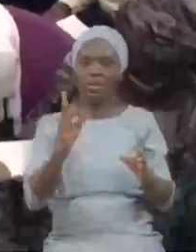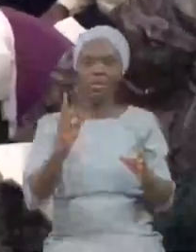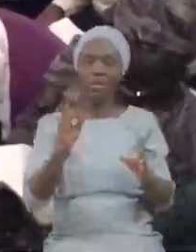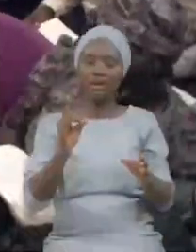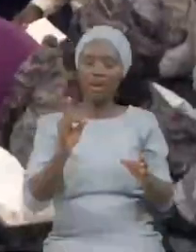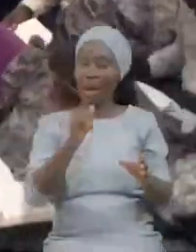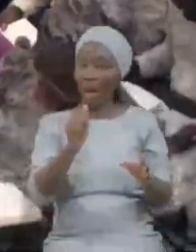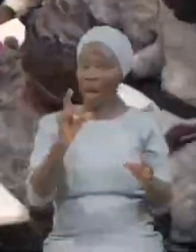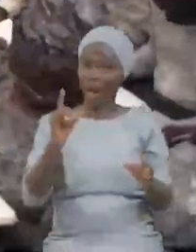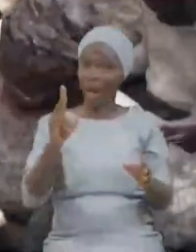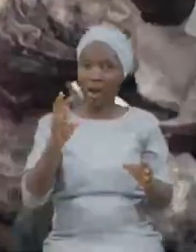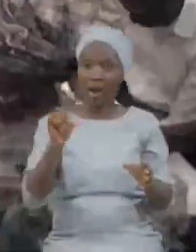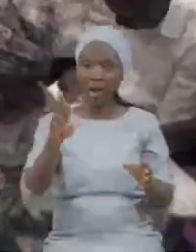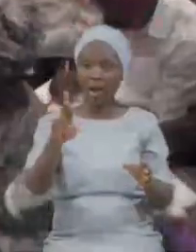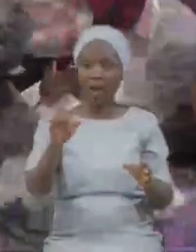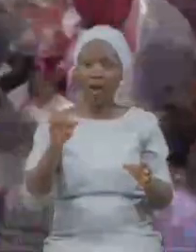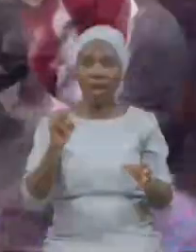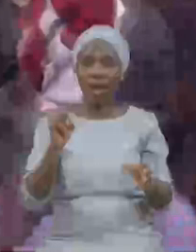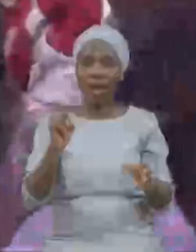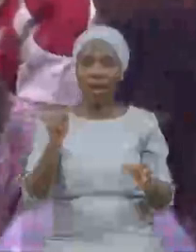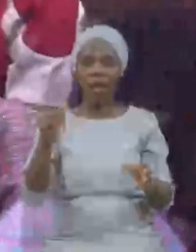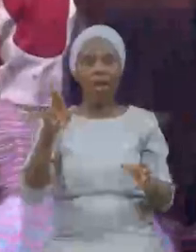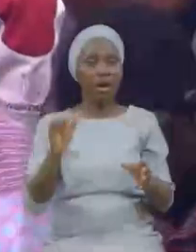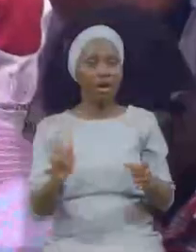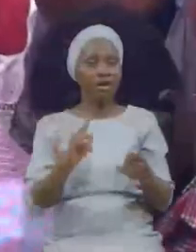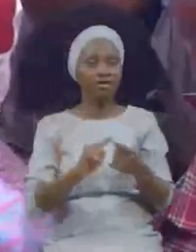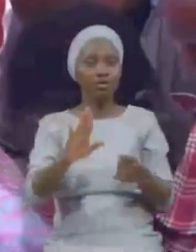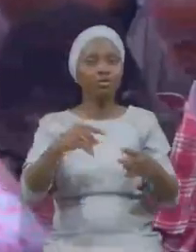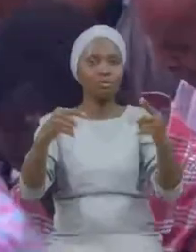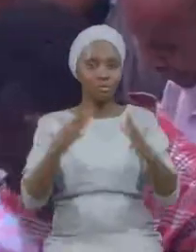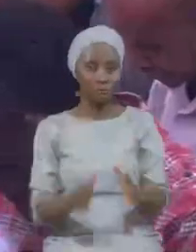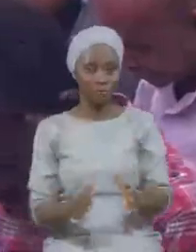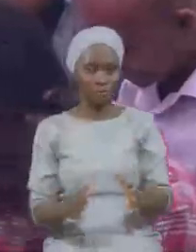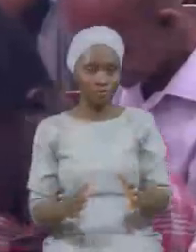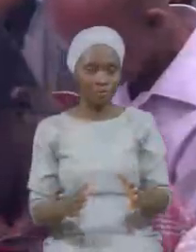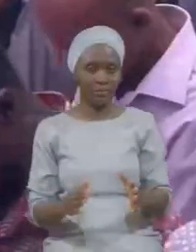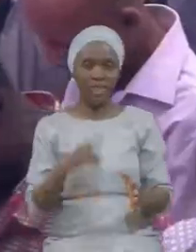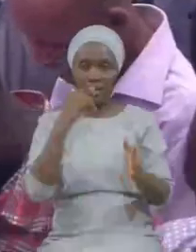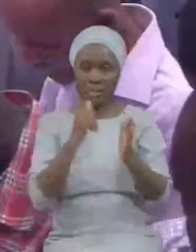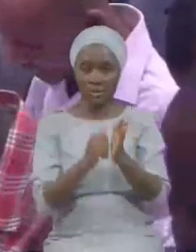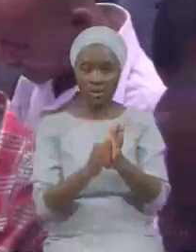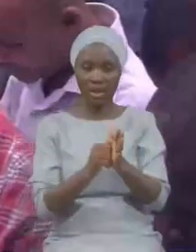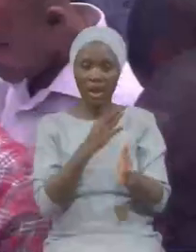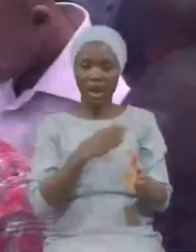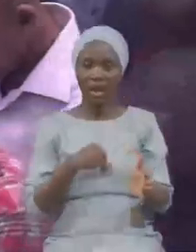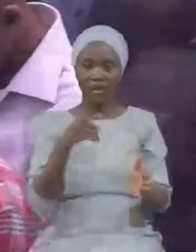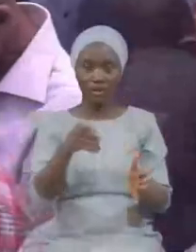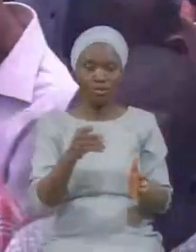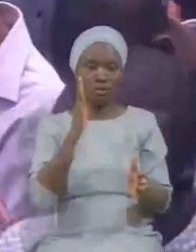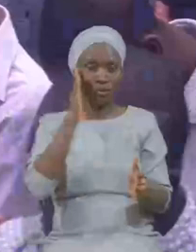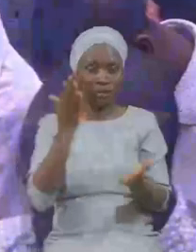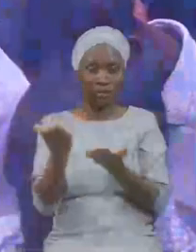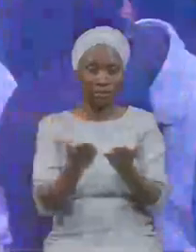25. Vous servirez l'Éternel votre Dieu et il bénira votre pain et vos